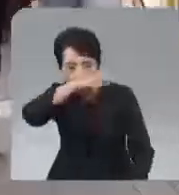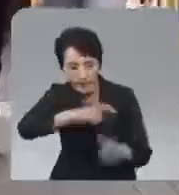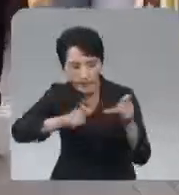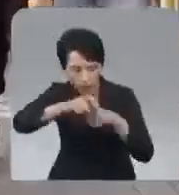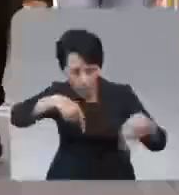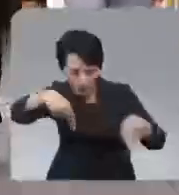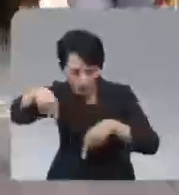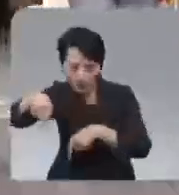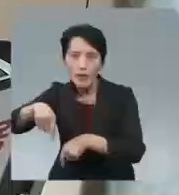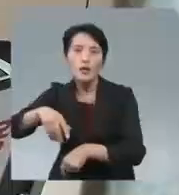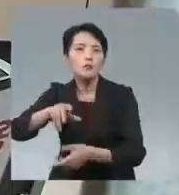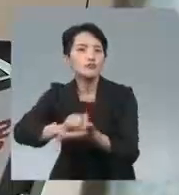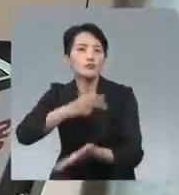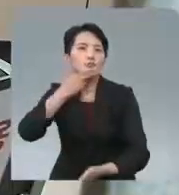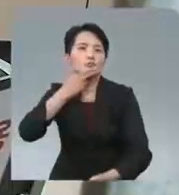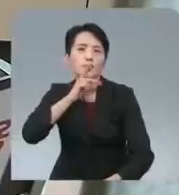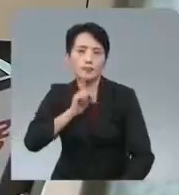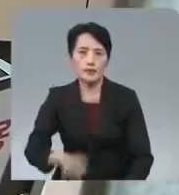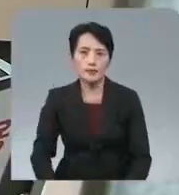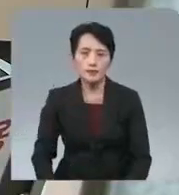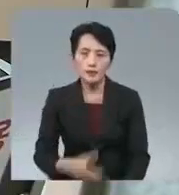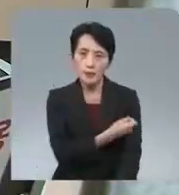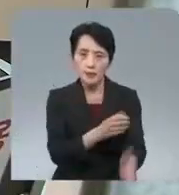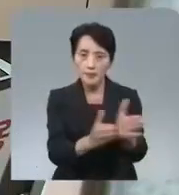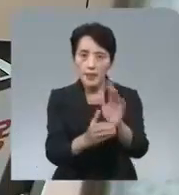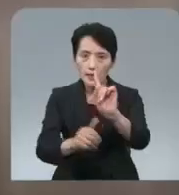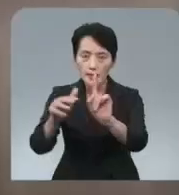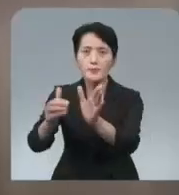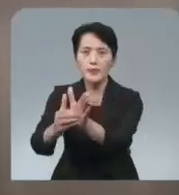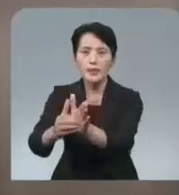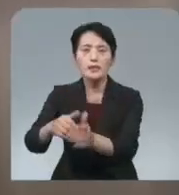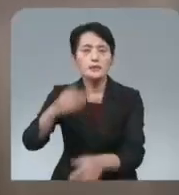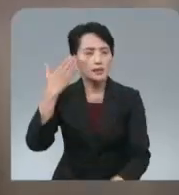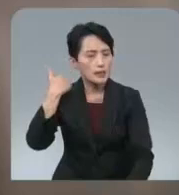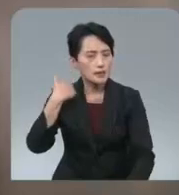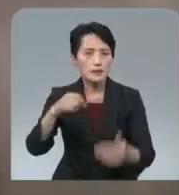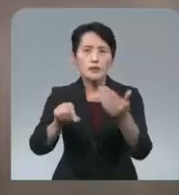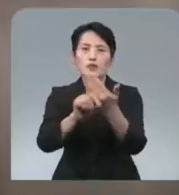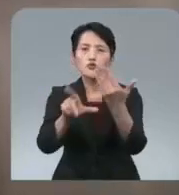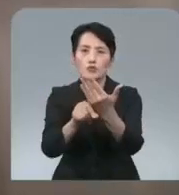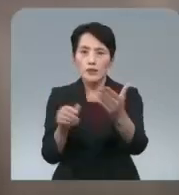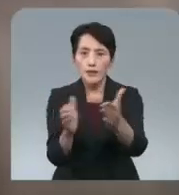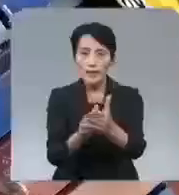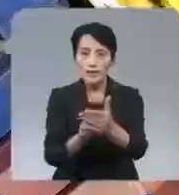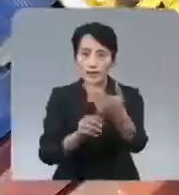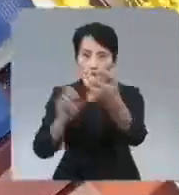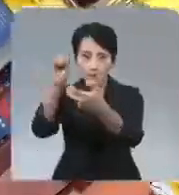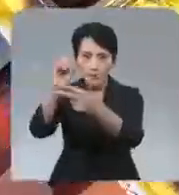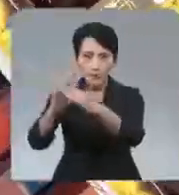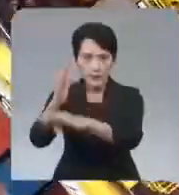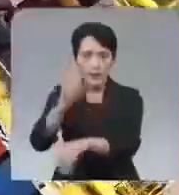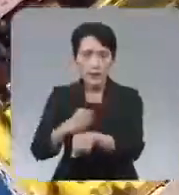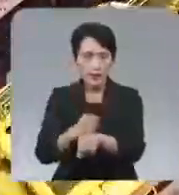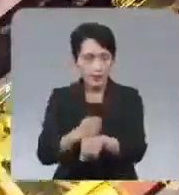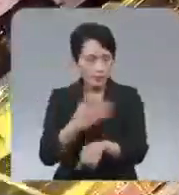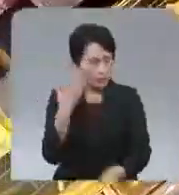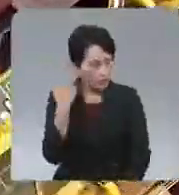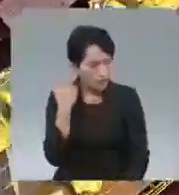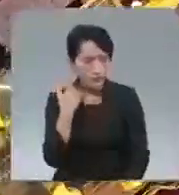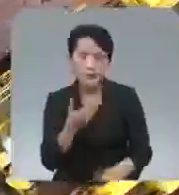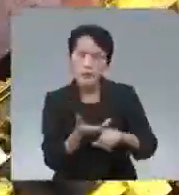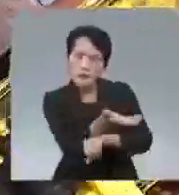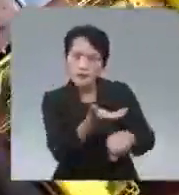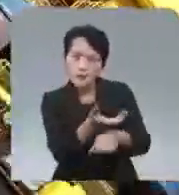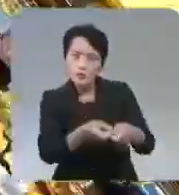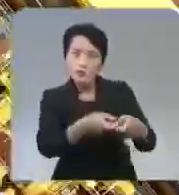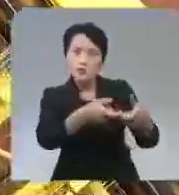4 процентов о правительстве республики кореи заявили о росте и в 4,2 процента стоит отметить